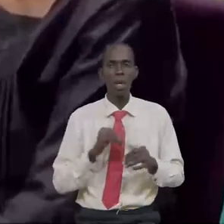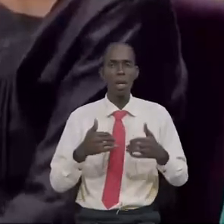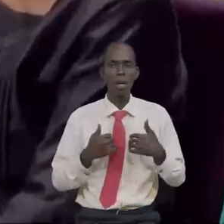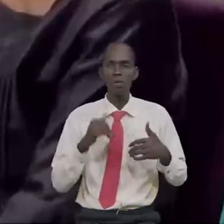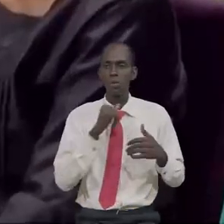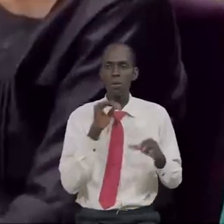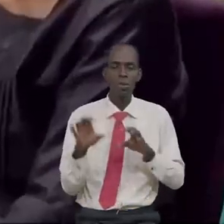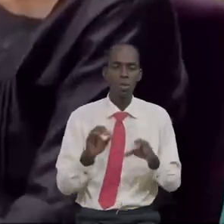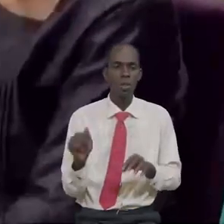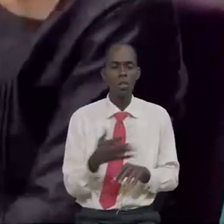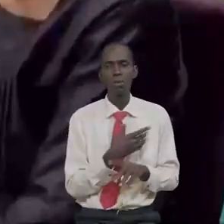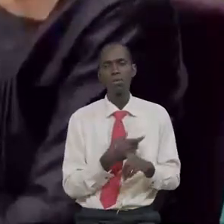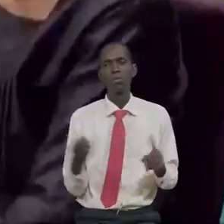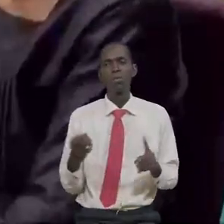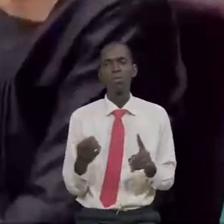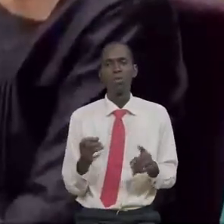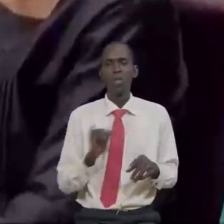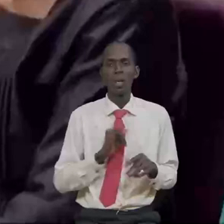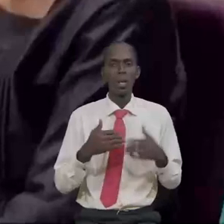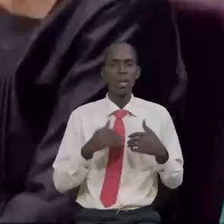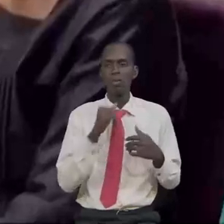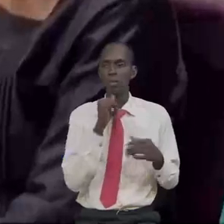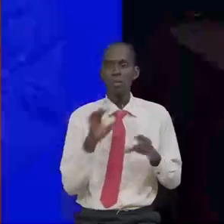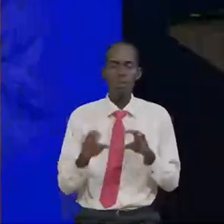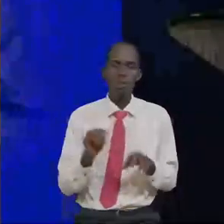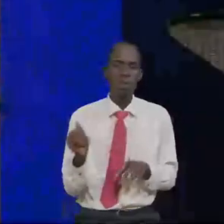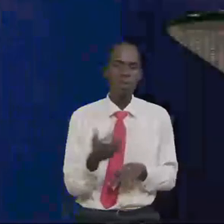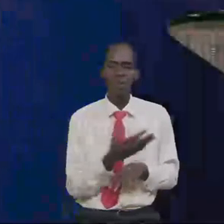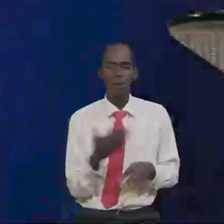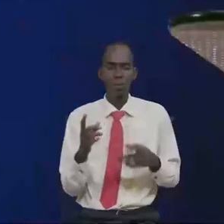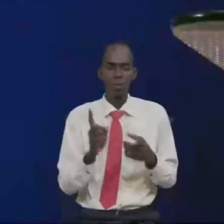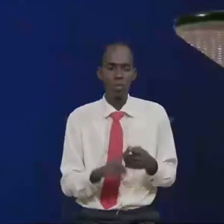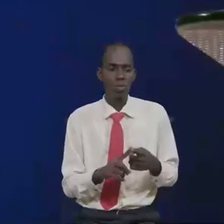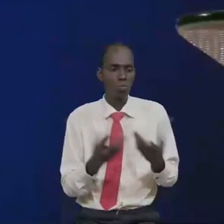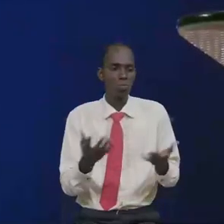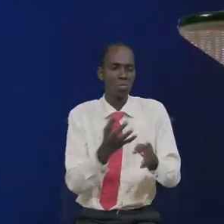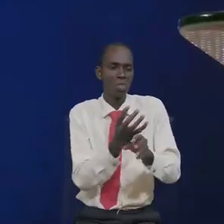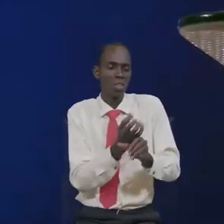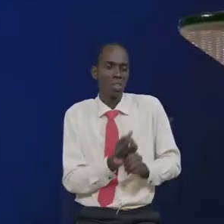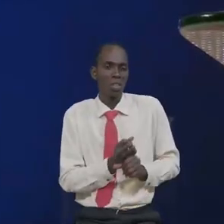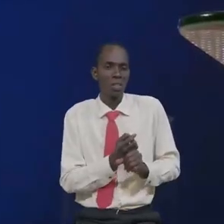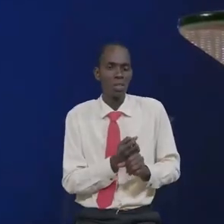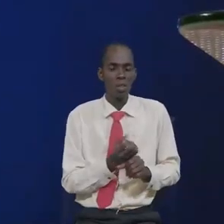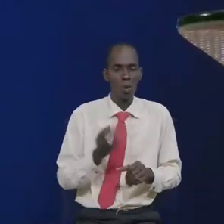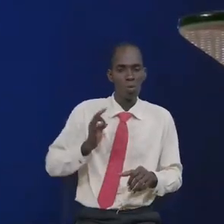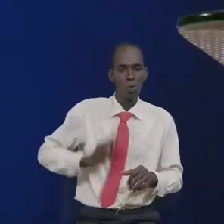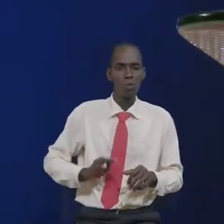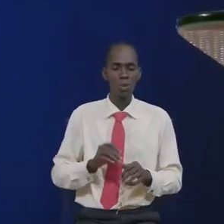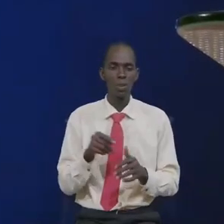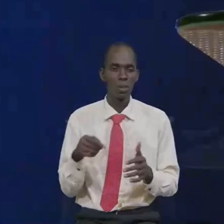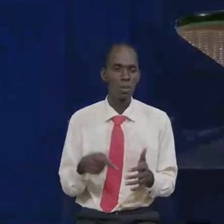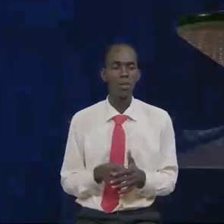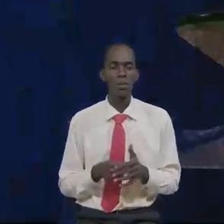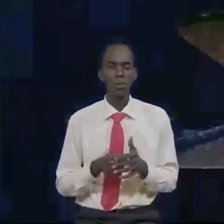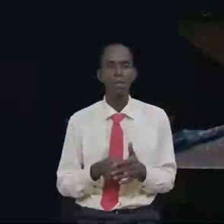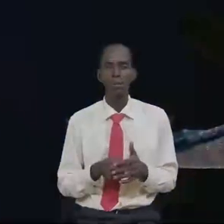Et roi, tu sais dans ton cœur que je n'ai rien fait qui mérite ceci pour être jeté dans la fosse aux